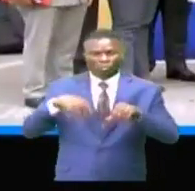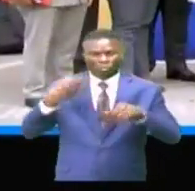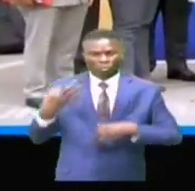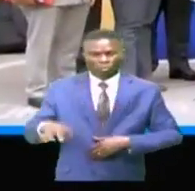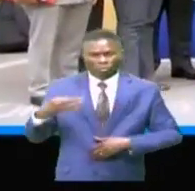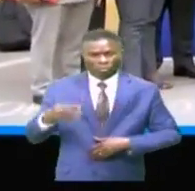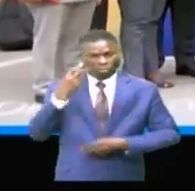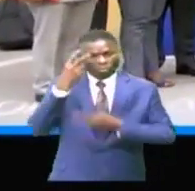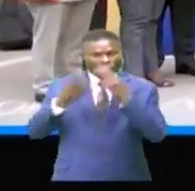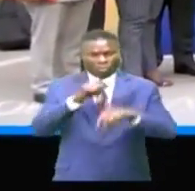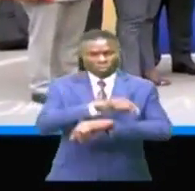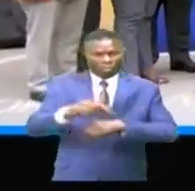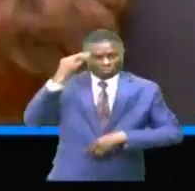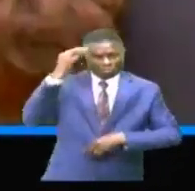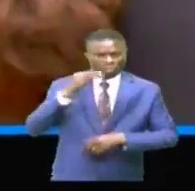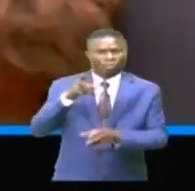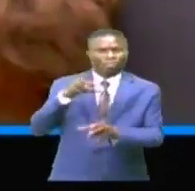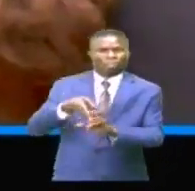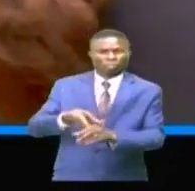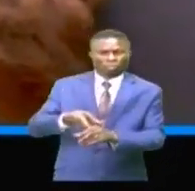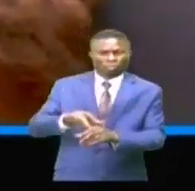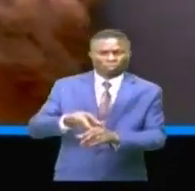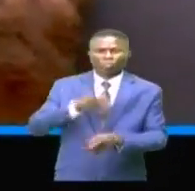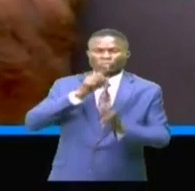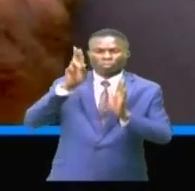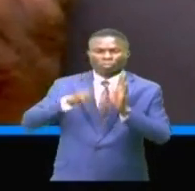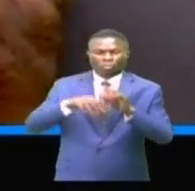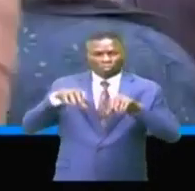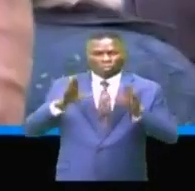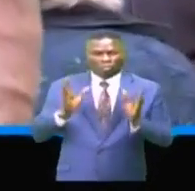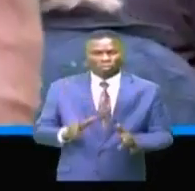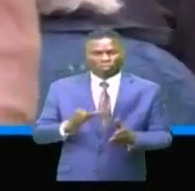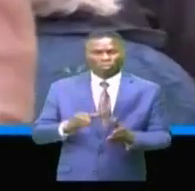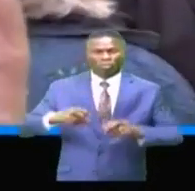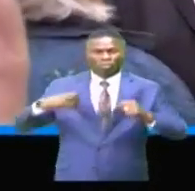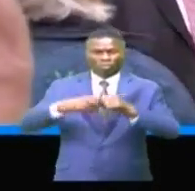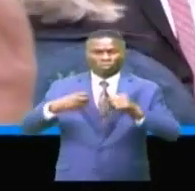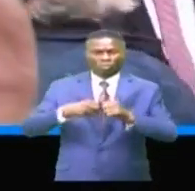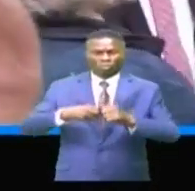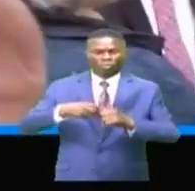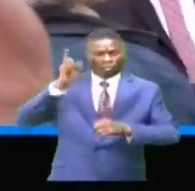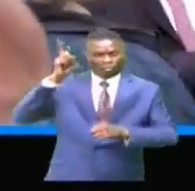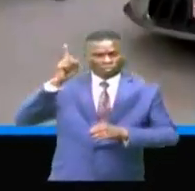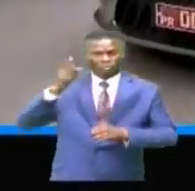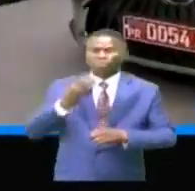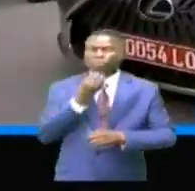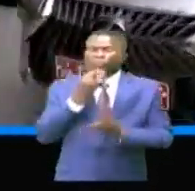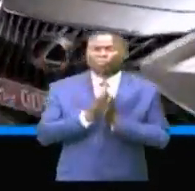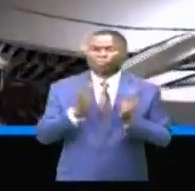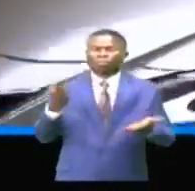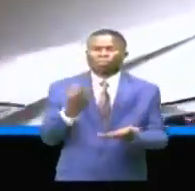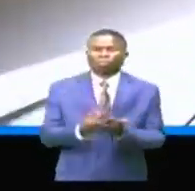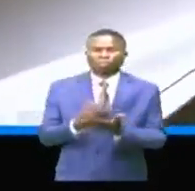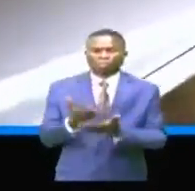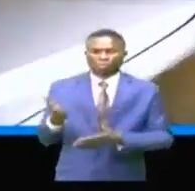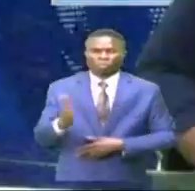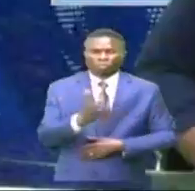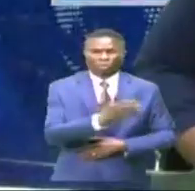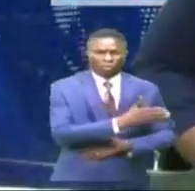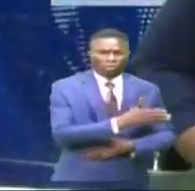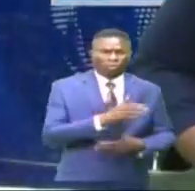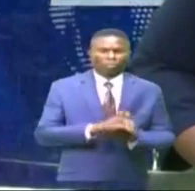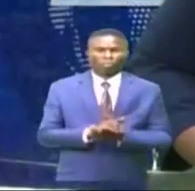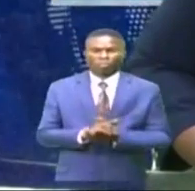visité les ministère des hydrocarbures le Parlement congolais la centrale électorale et l'inspection générale des finances